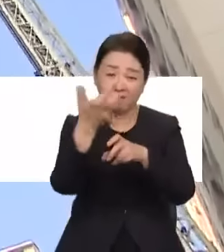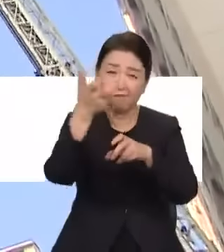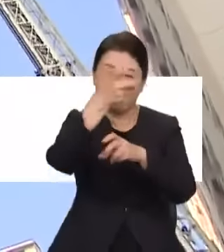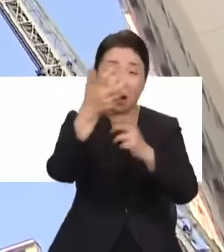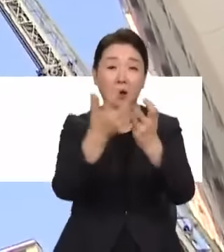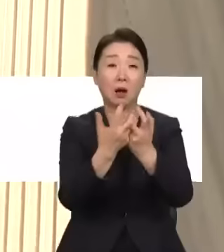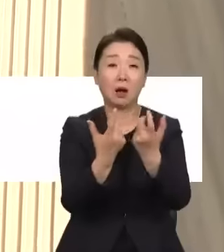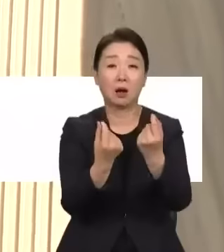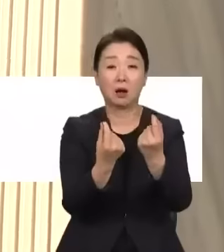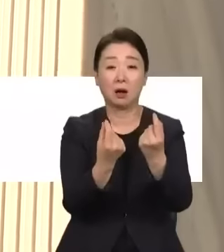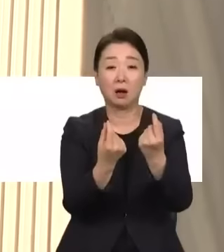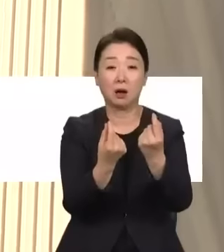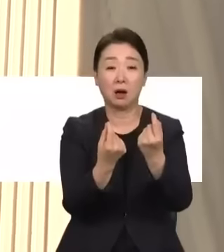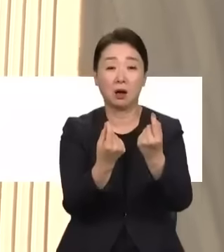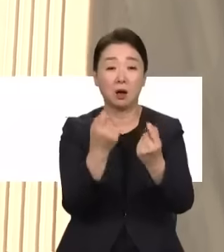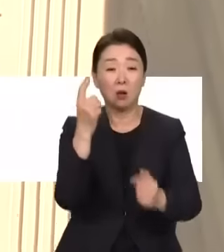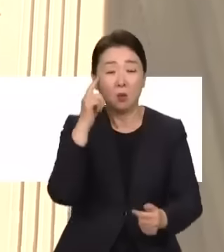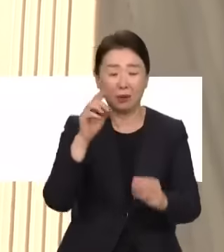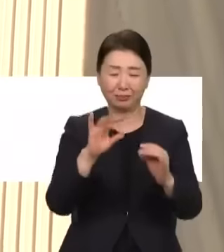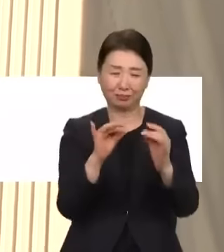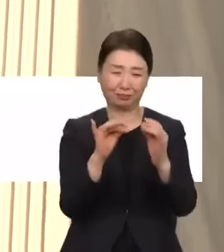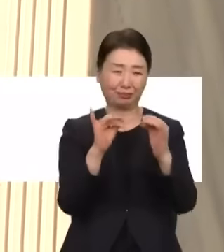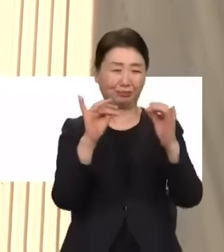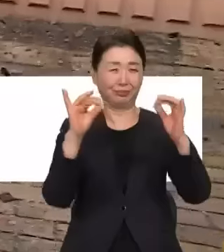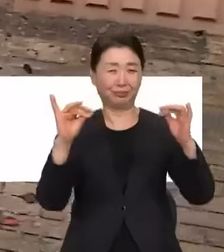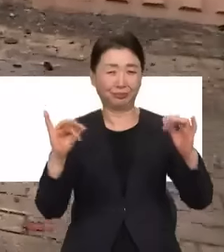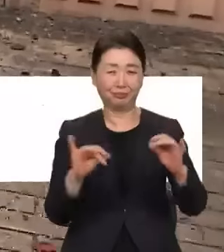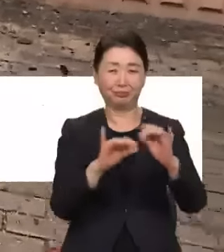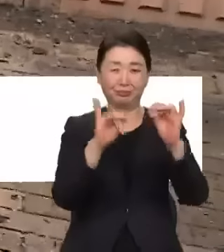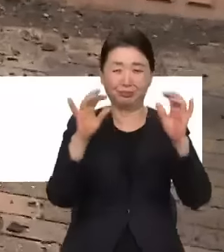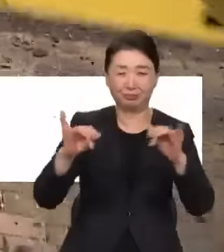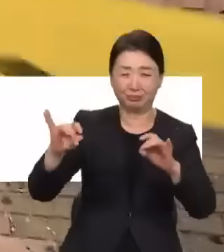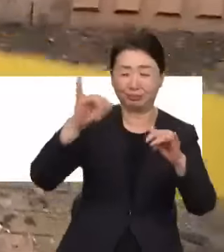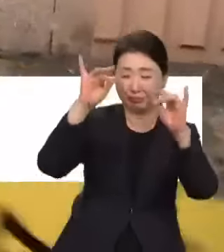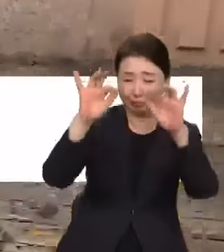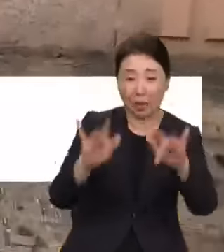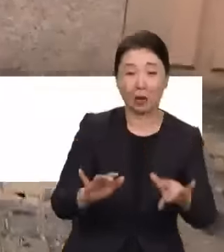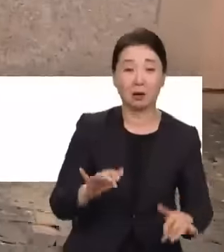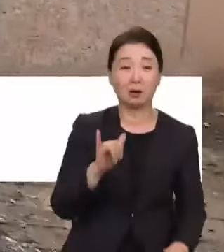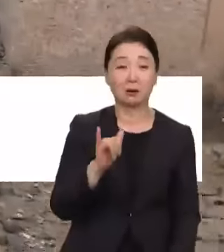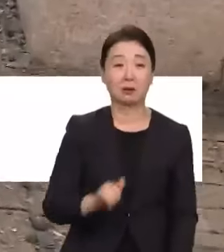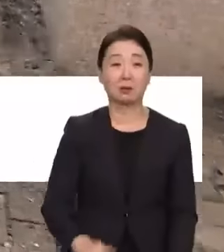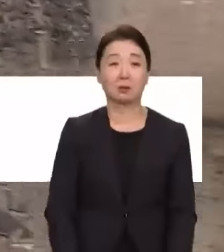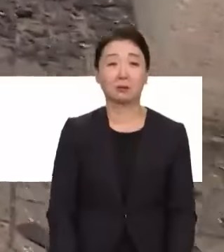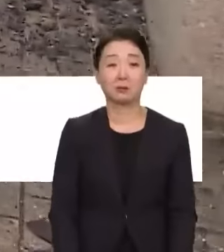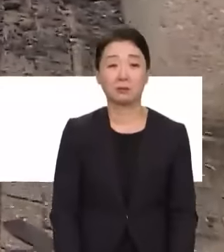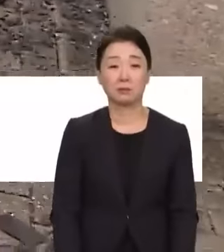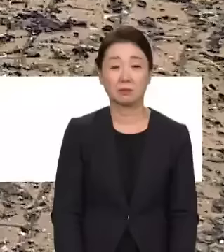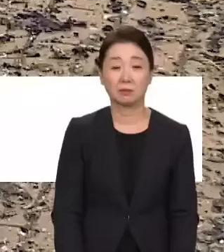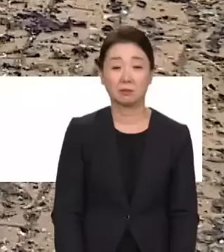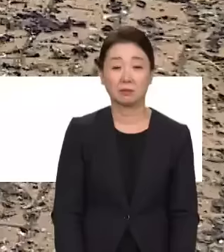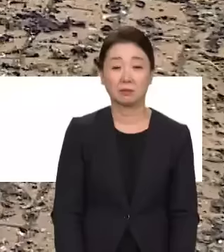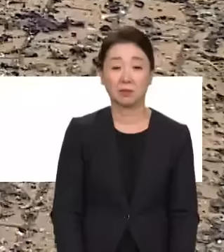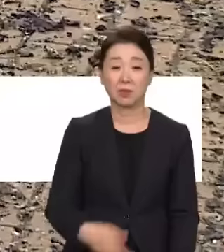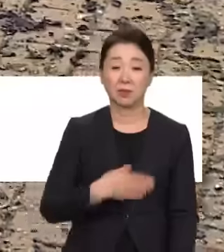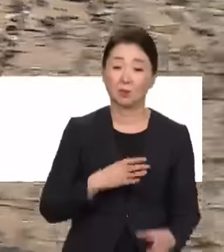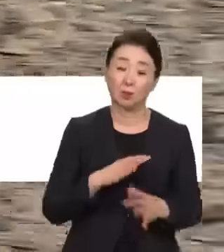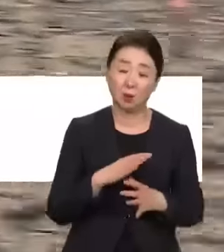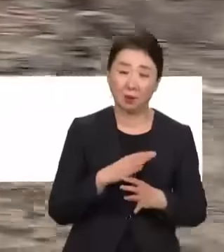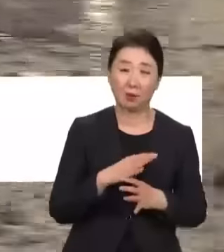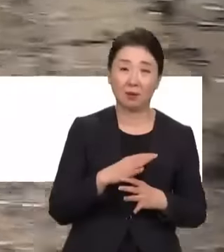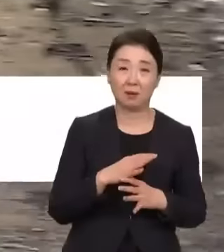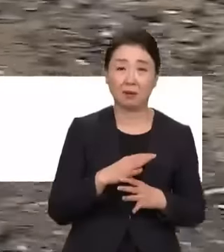있고 막 잿가루, 큰 잿가루가 막 두두두두 떨어져서 저는 너무 좀 놀란